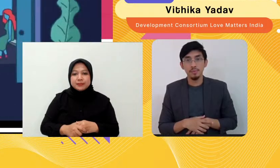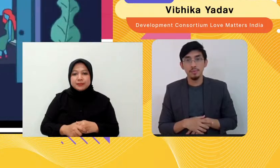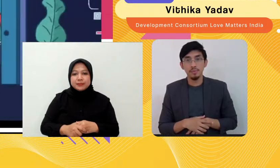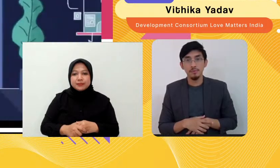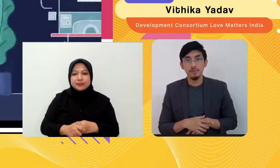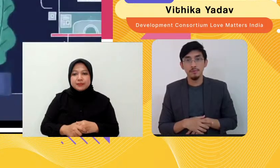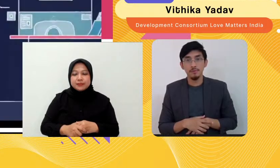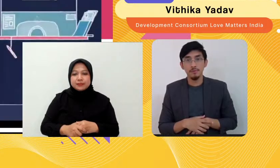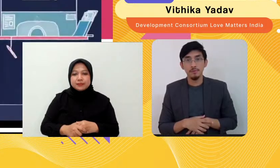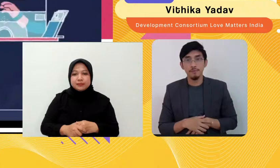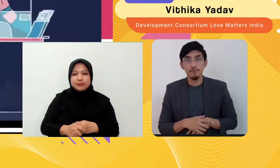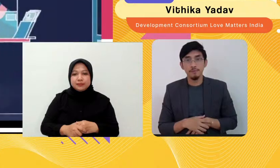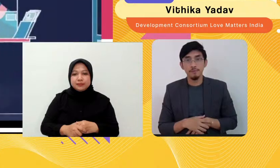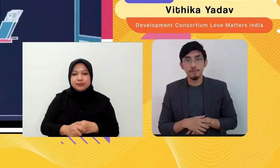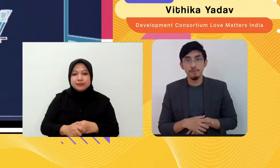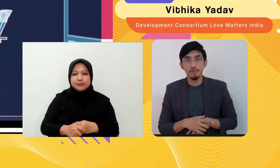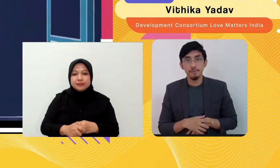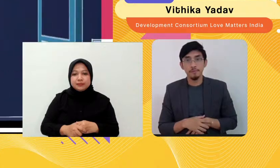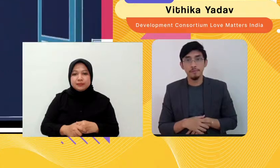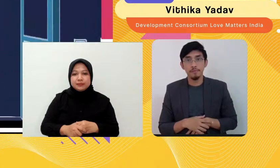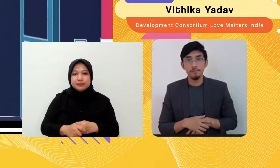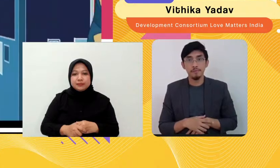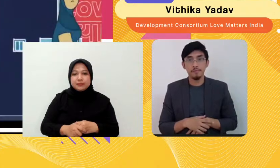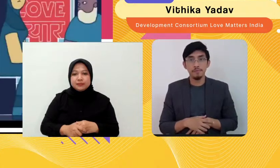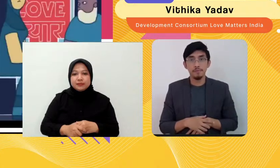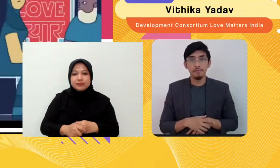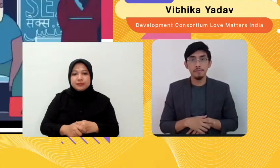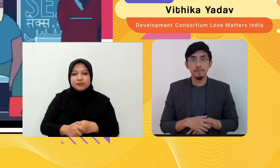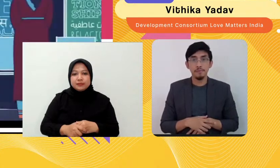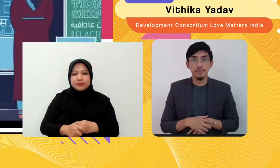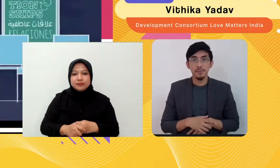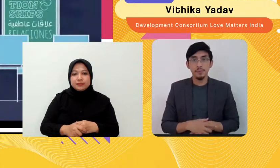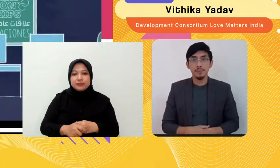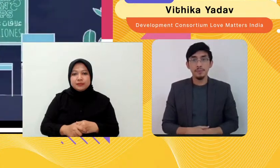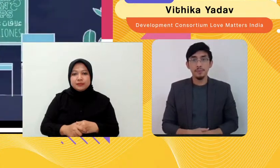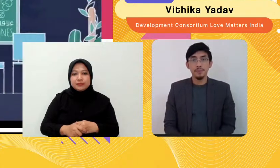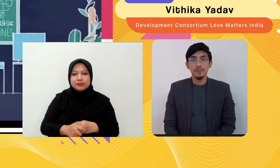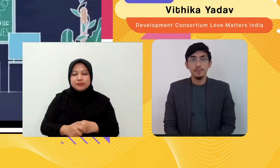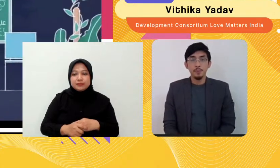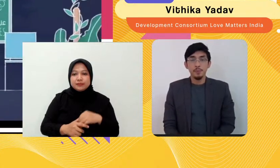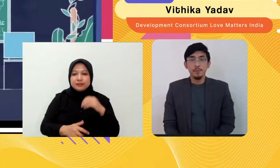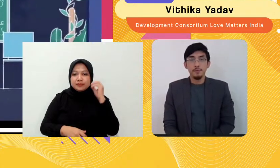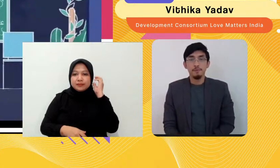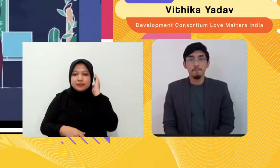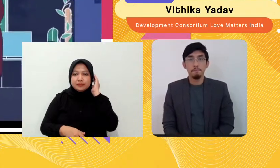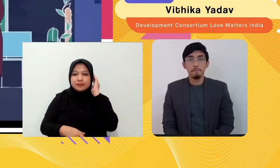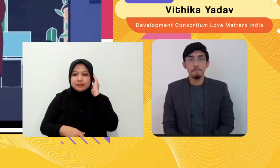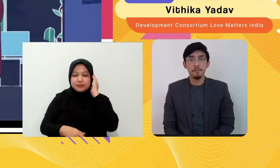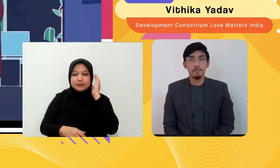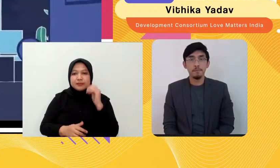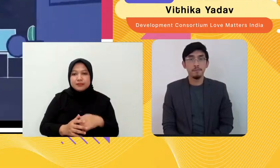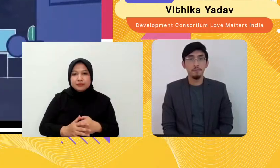डॉक्टर या नर्स? अगर आपके पास ये सुविधा होती तो? लेकिन अगर आपके समाज में लव,